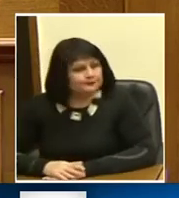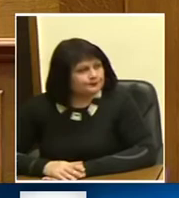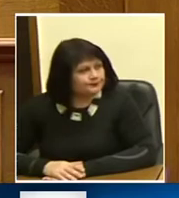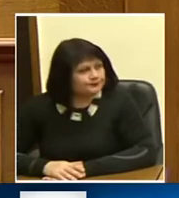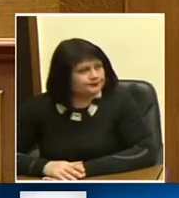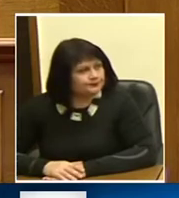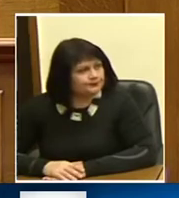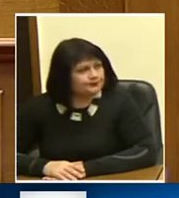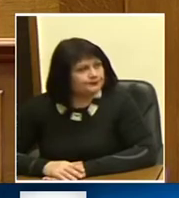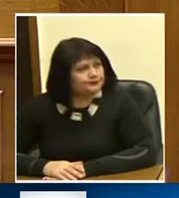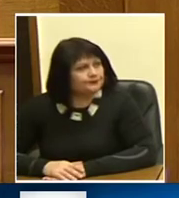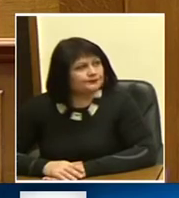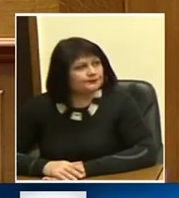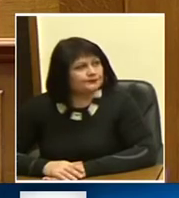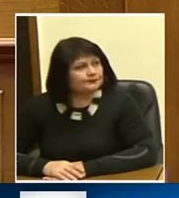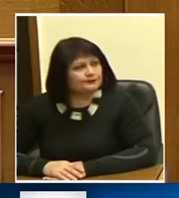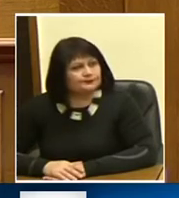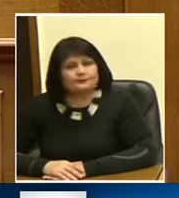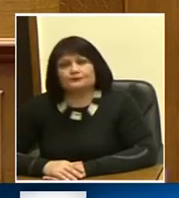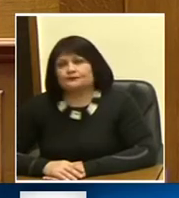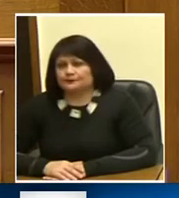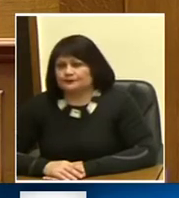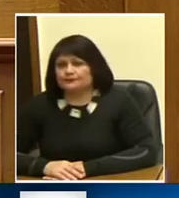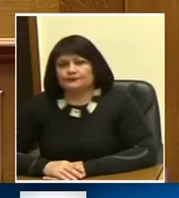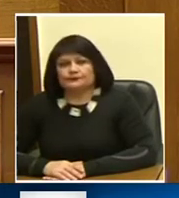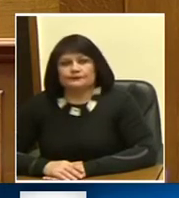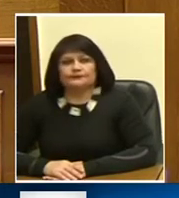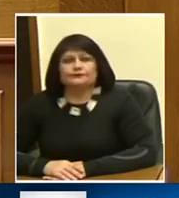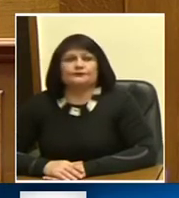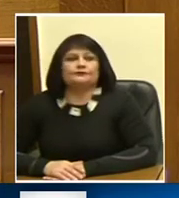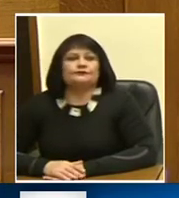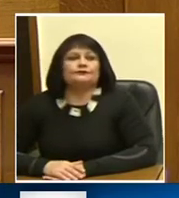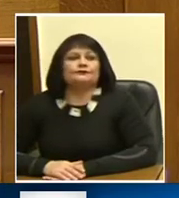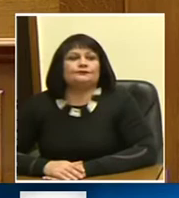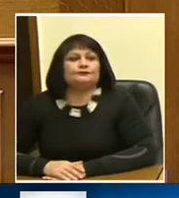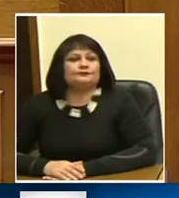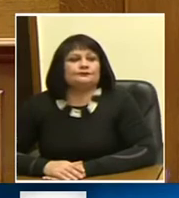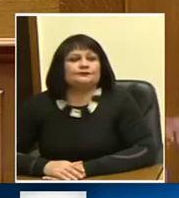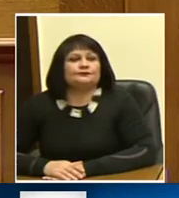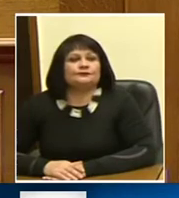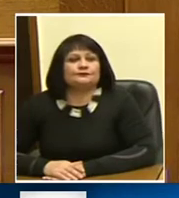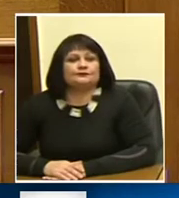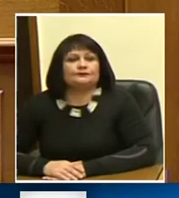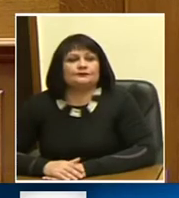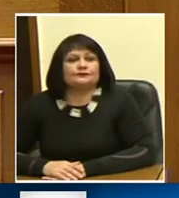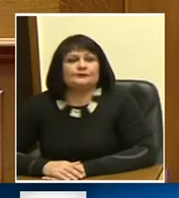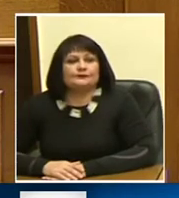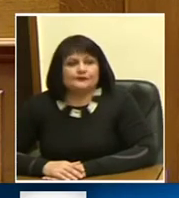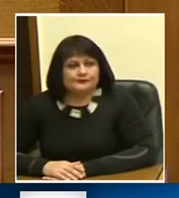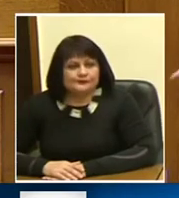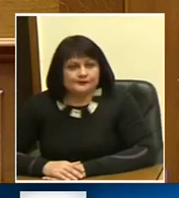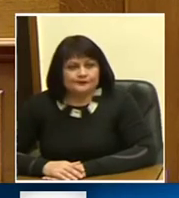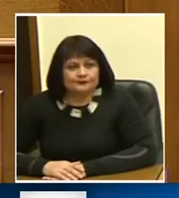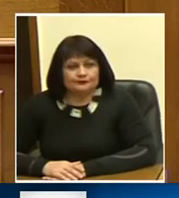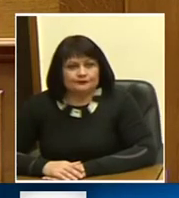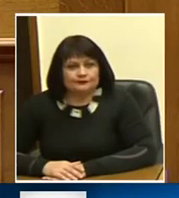Ναι, γιατί για μας η αριστεία είναι αποτέλεσμα της ισότητας και της ελευθερίας. Είναι προϋπόθεση η ισότητα